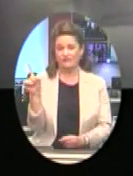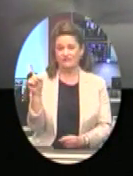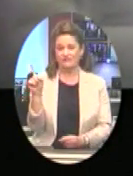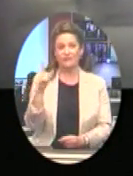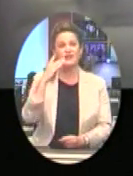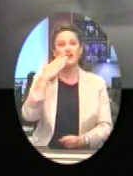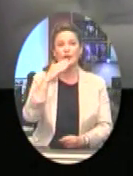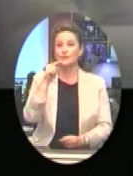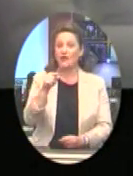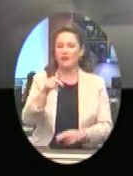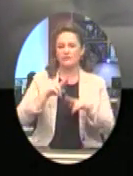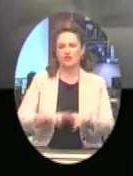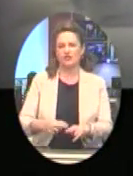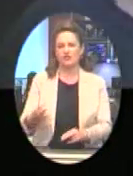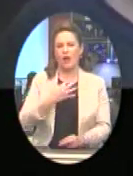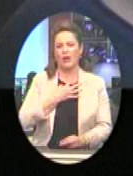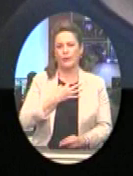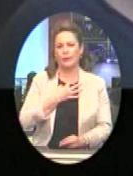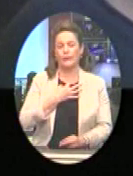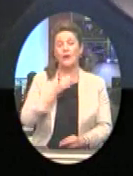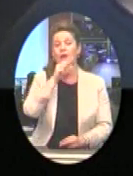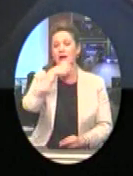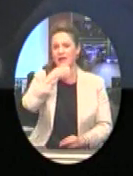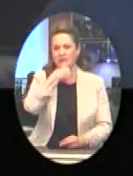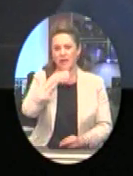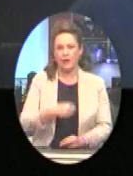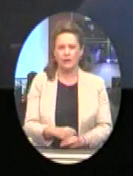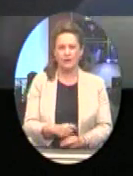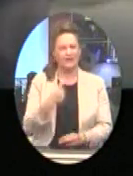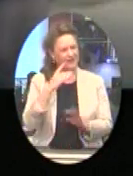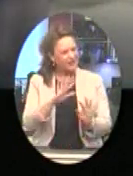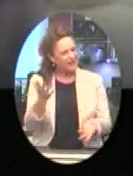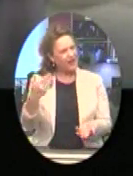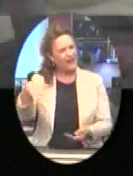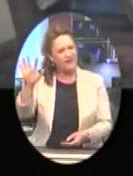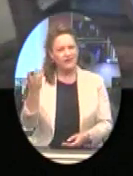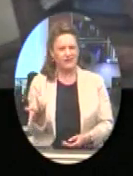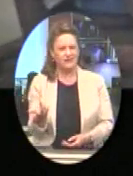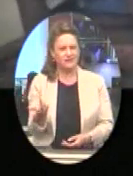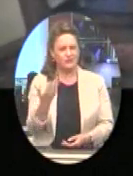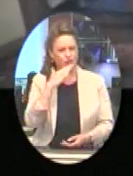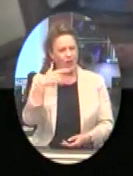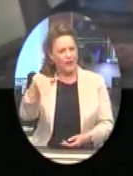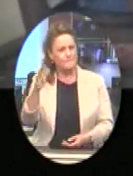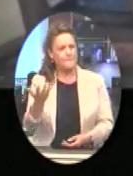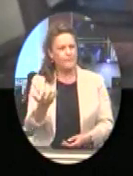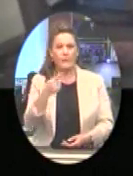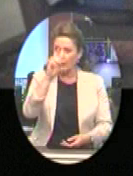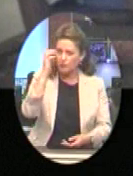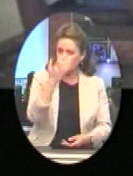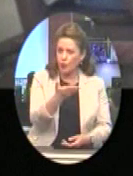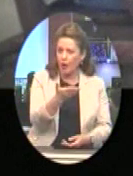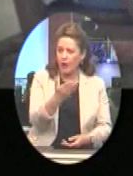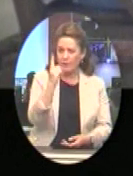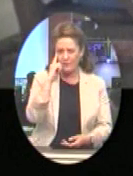ירושלים נשארת שלנו. לנצח. נו די, ביבי, תוותר לו כבר על ירושלים. אתם משתגעתם, מה? אני חושב שאני